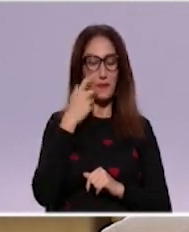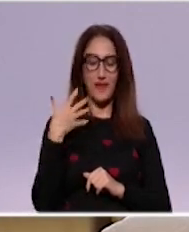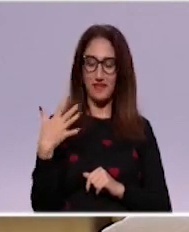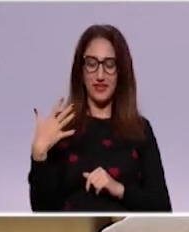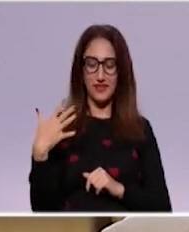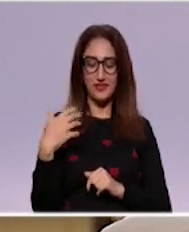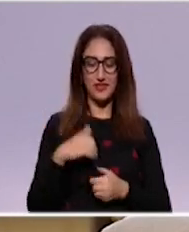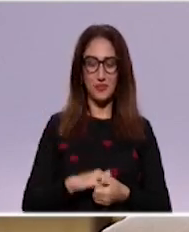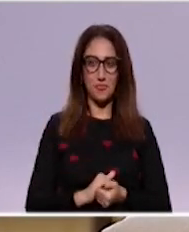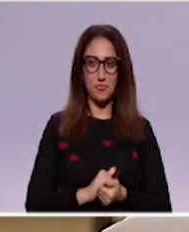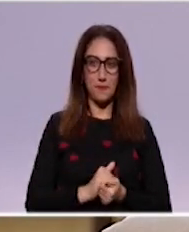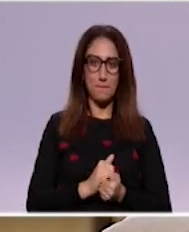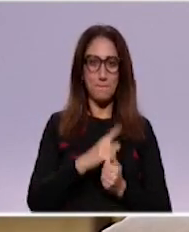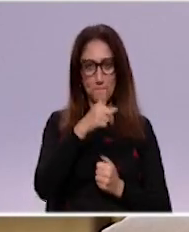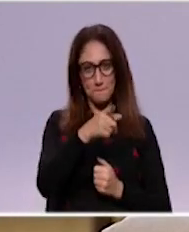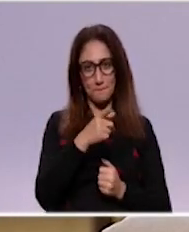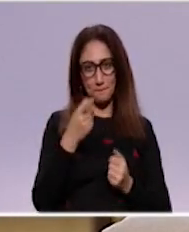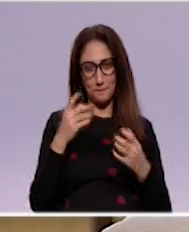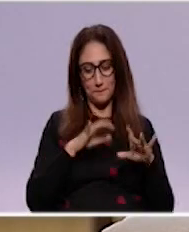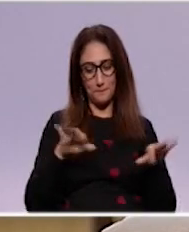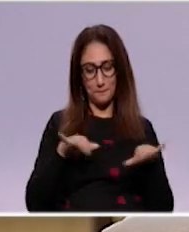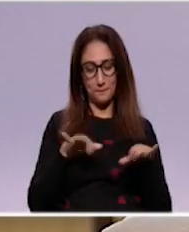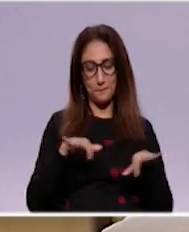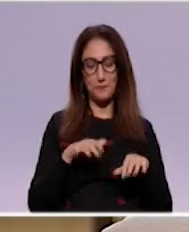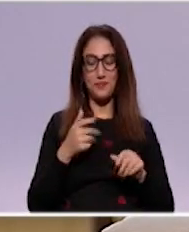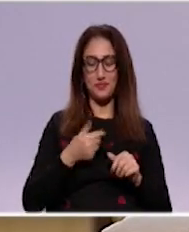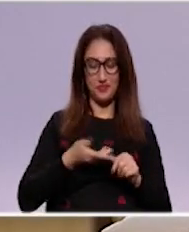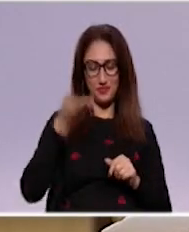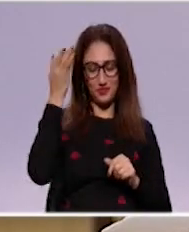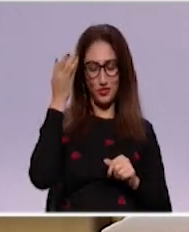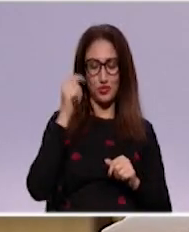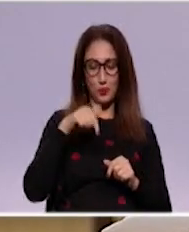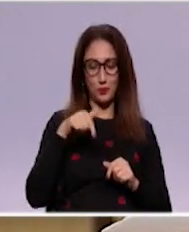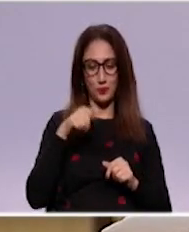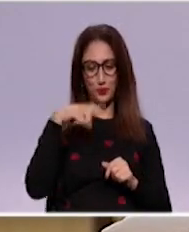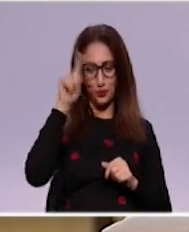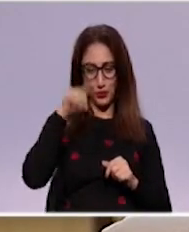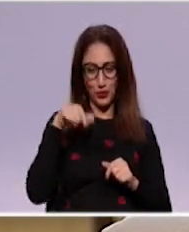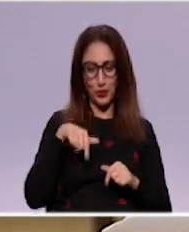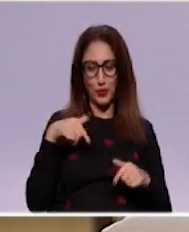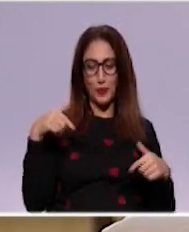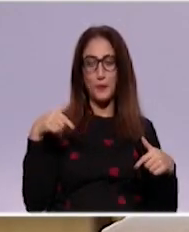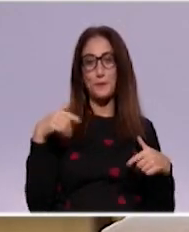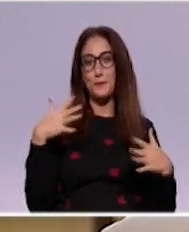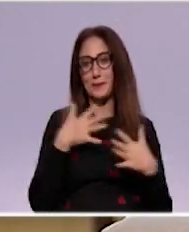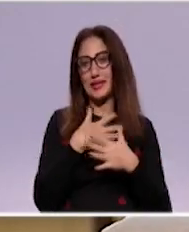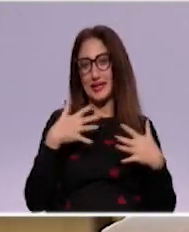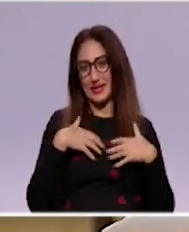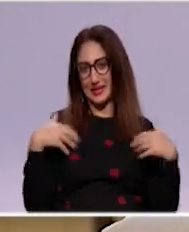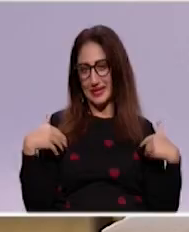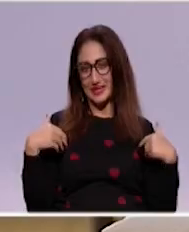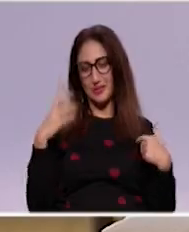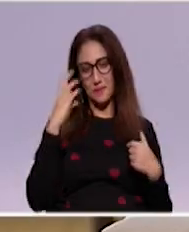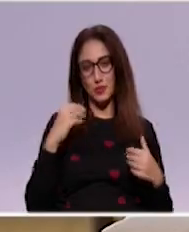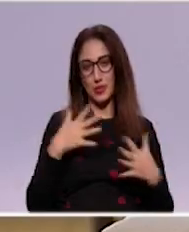غير عادية. معايا ومعاكم النهاردة ومشرفني في يوم عيد وجوده معانا عيد أيضا الموسيقار